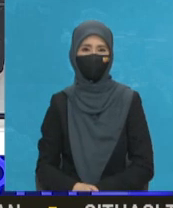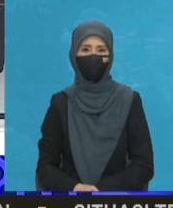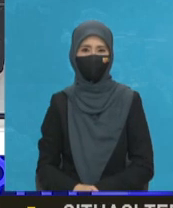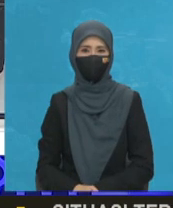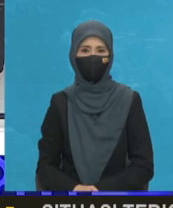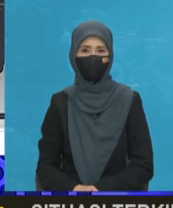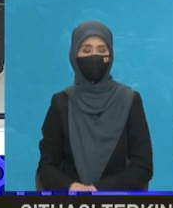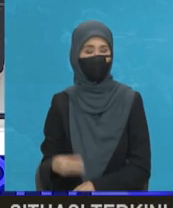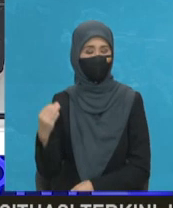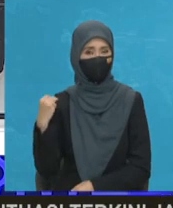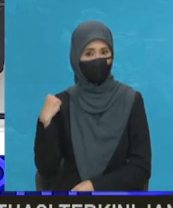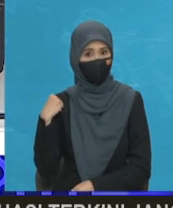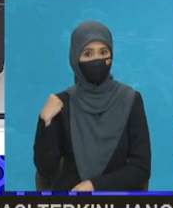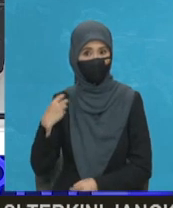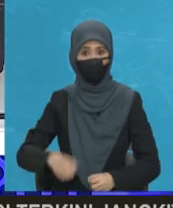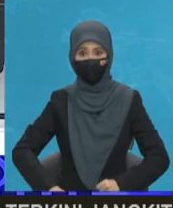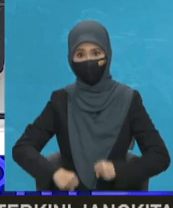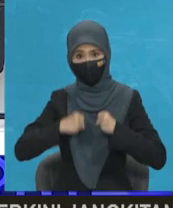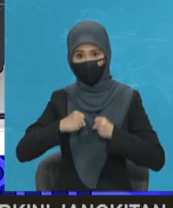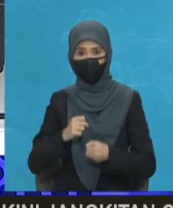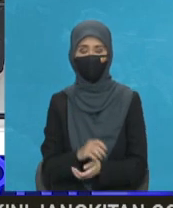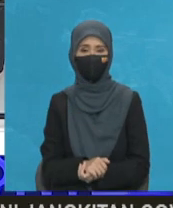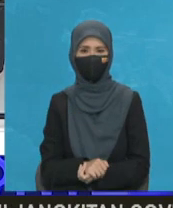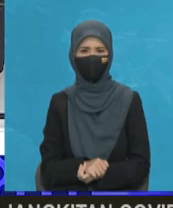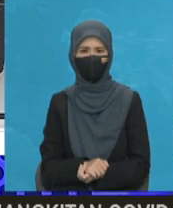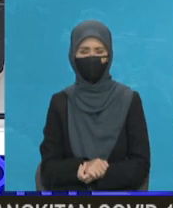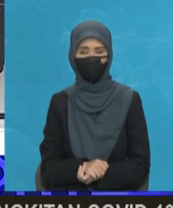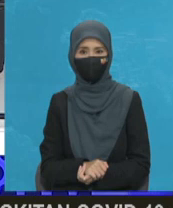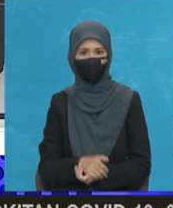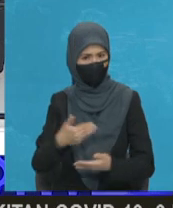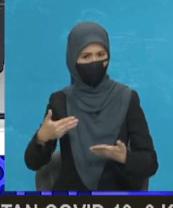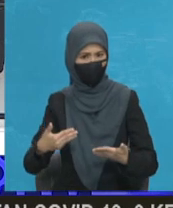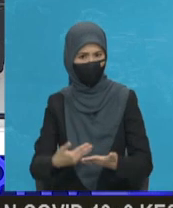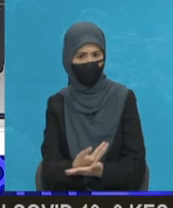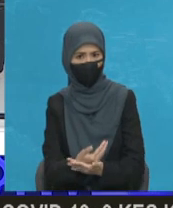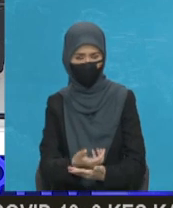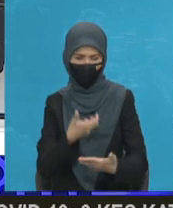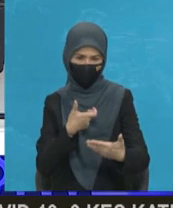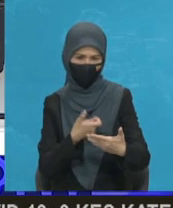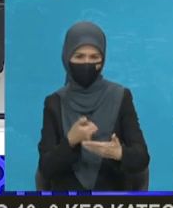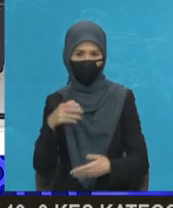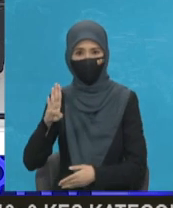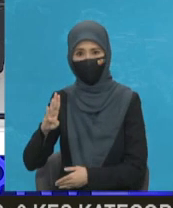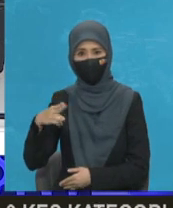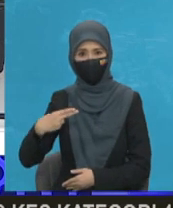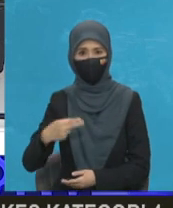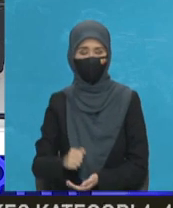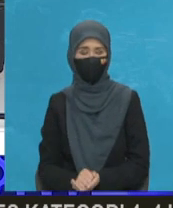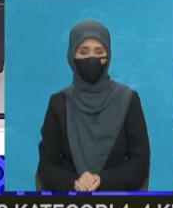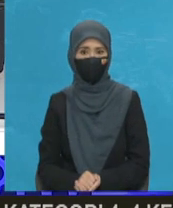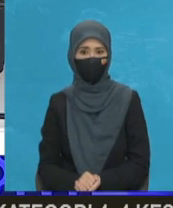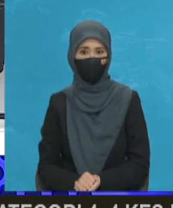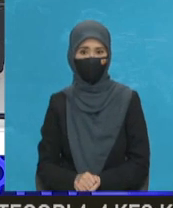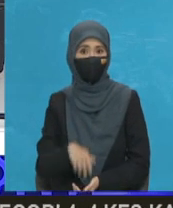Hai Menteri Kesehatan turut mengungsikan pengenalan ciri-ciri baharu aplikasi blueftp yang akan diperkenalkan Bermuda